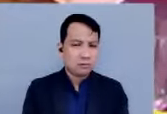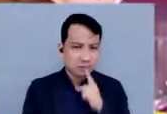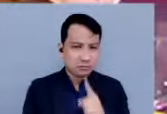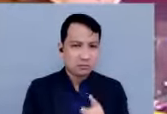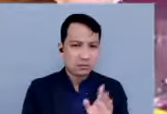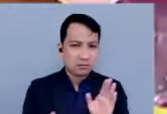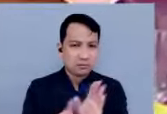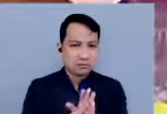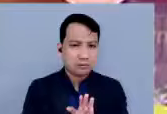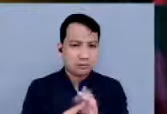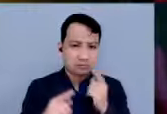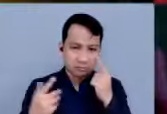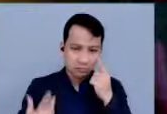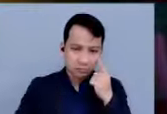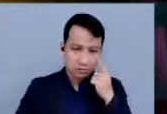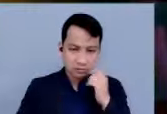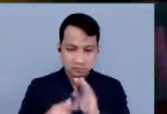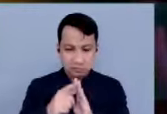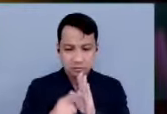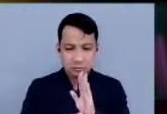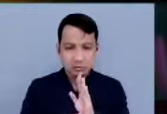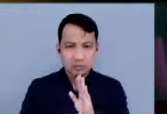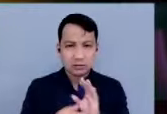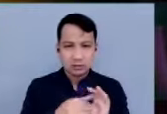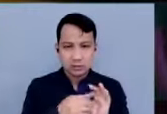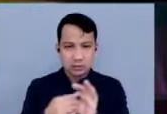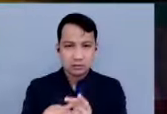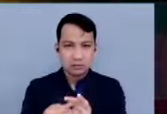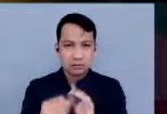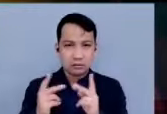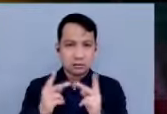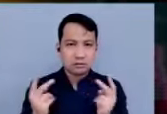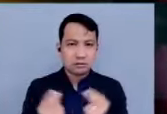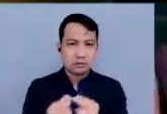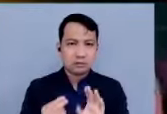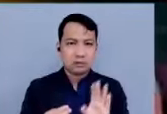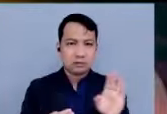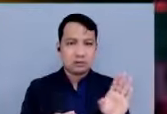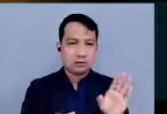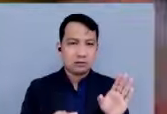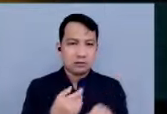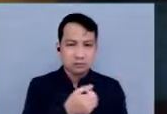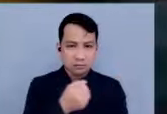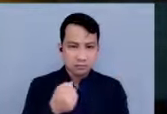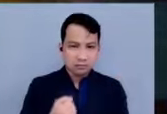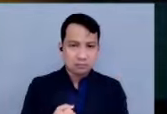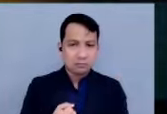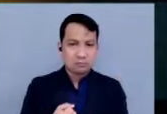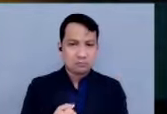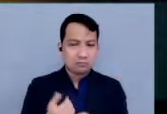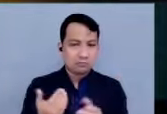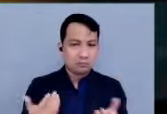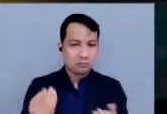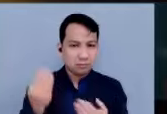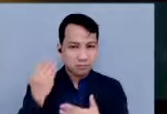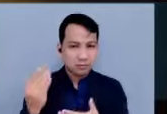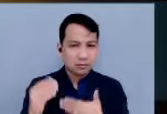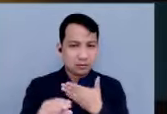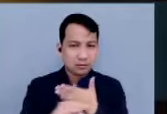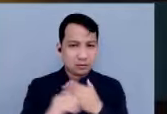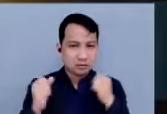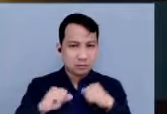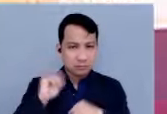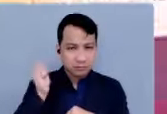plunder law, pagka ginamit mo ang iyong posisyon para maka-corner ka ng mga kontrata sa